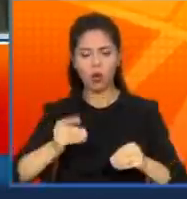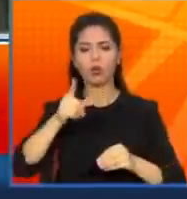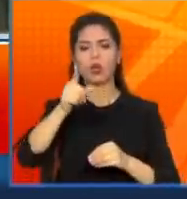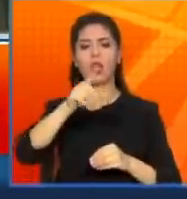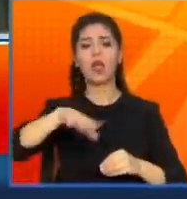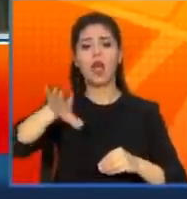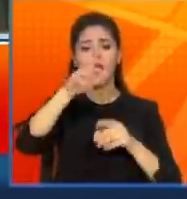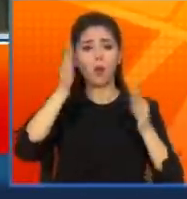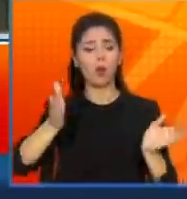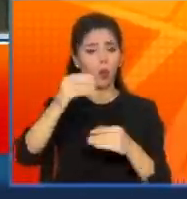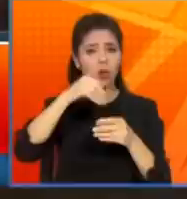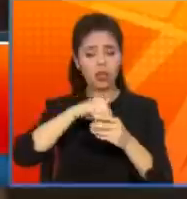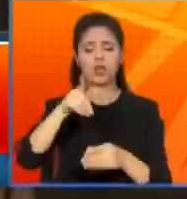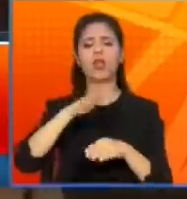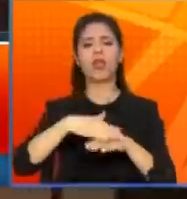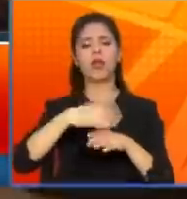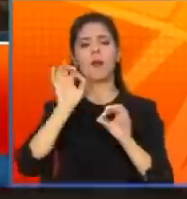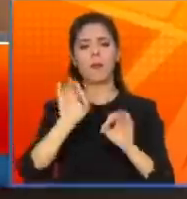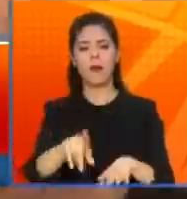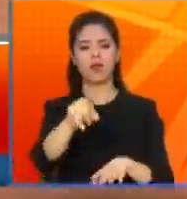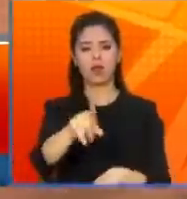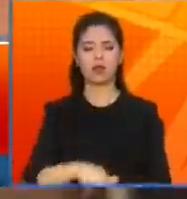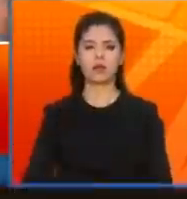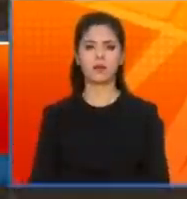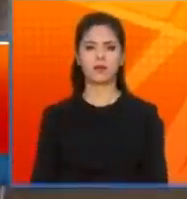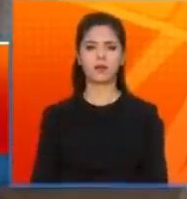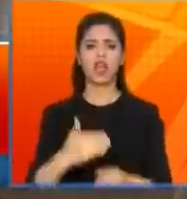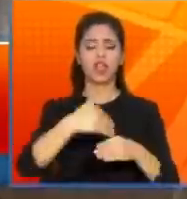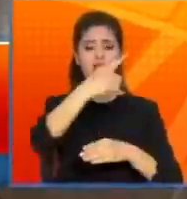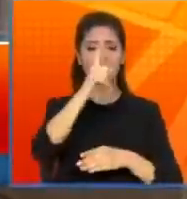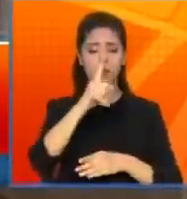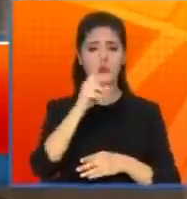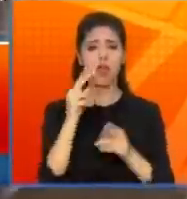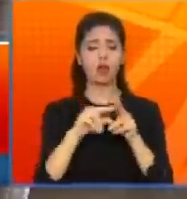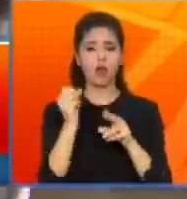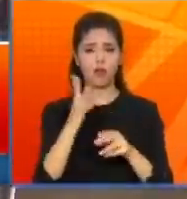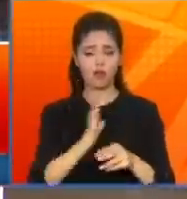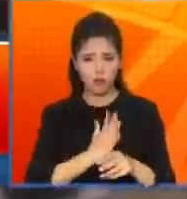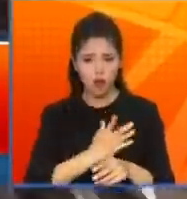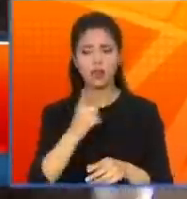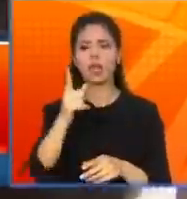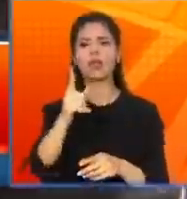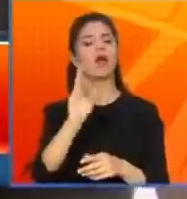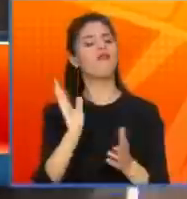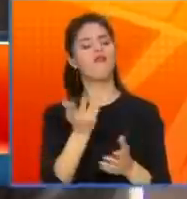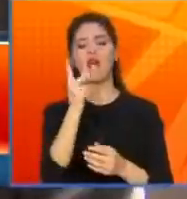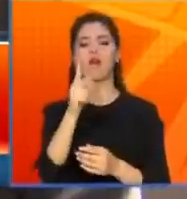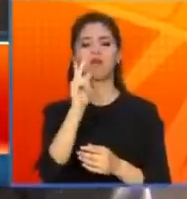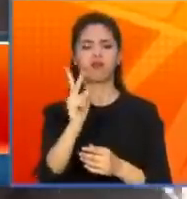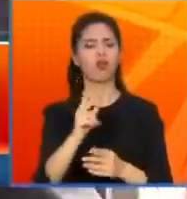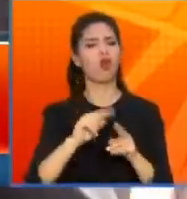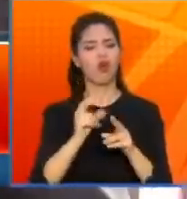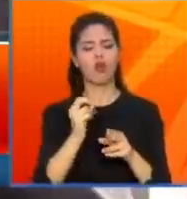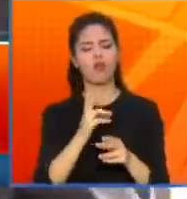kulislerinde şimdiden kullanılmaya başlandı. Hem dışarıdan gelen bir virüs varsa elinizde öldürüyorsunuz. Hem sizde bir virüs varsa başkasına